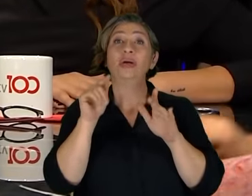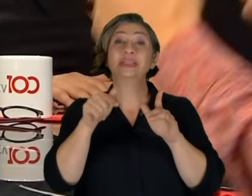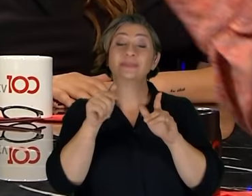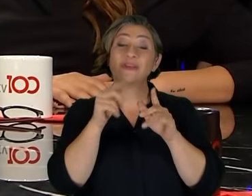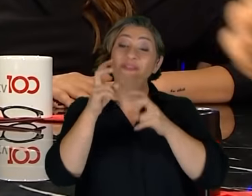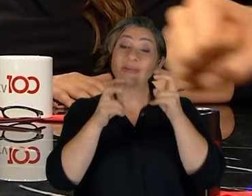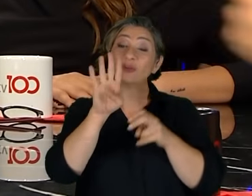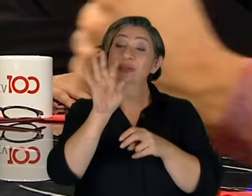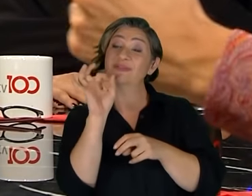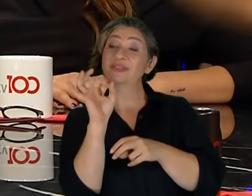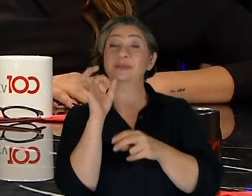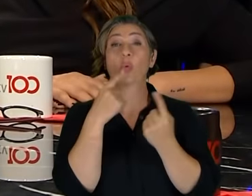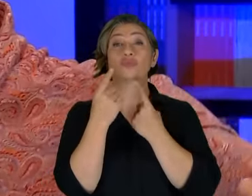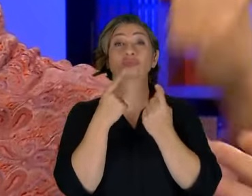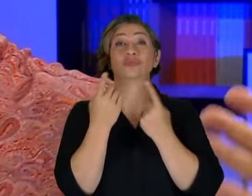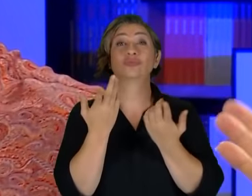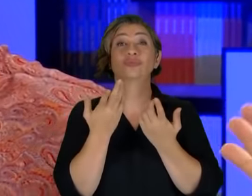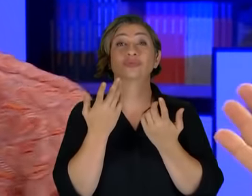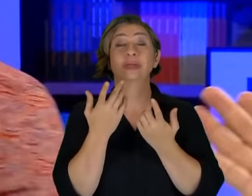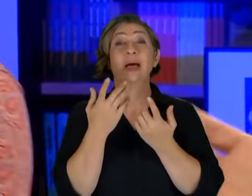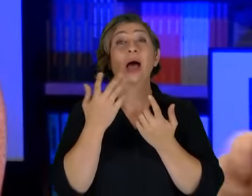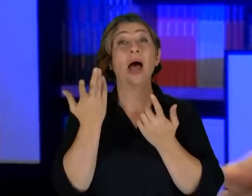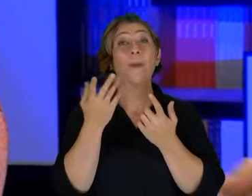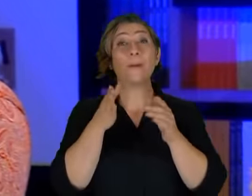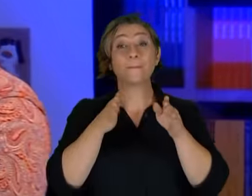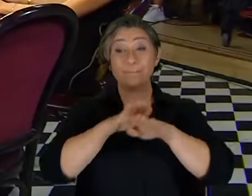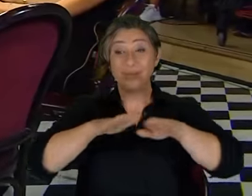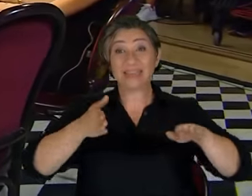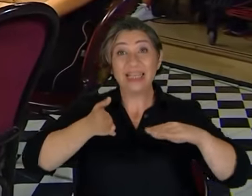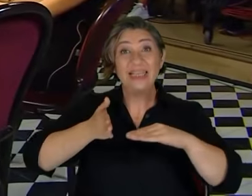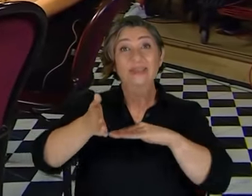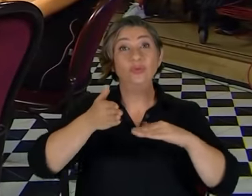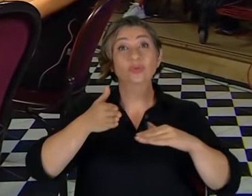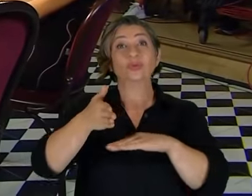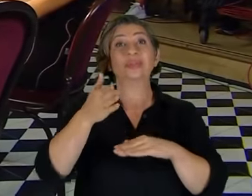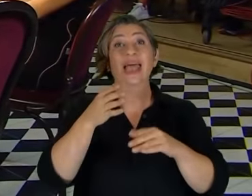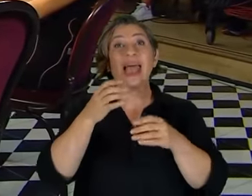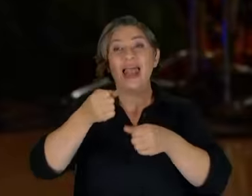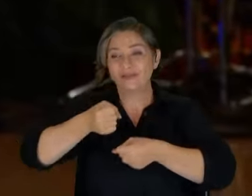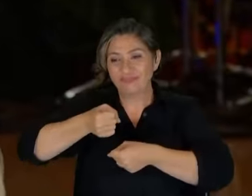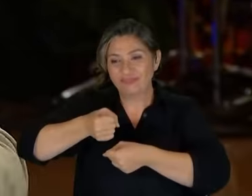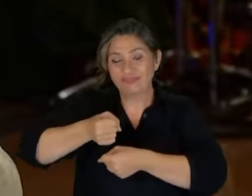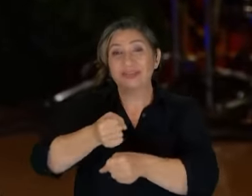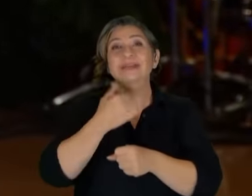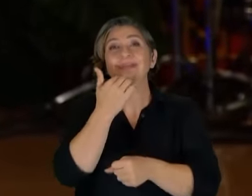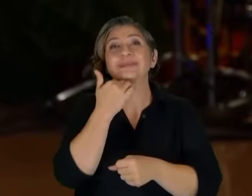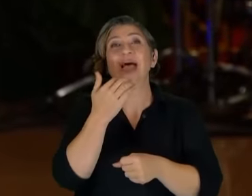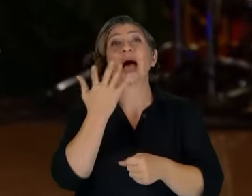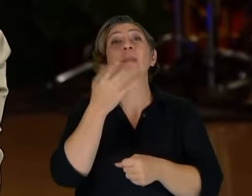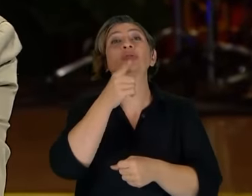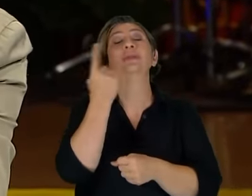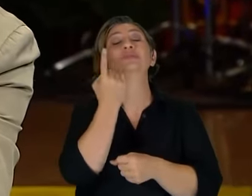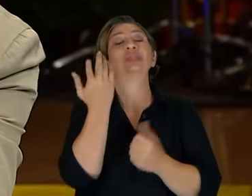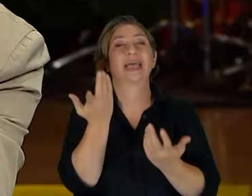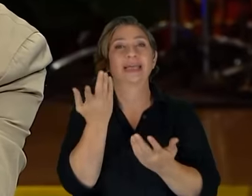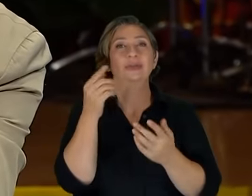endüstri stüdyoda gerginlik falan çekiyor. Evet, ama falan. Şöyle masayı kesiyordum. Bir süre uzun süre evet, elektrik testereyle masayı kesemiyordun da yani. Ama şöyle bir şeydi tabii